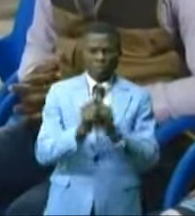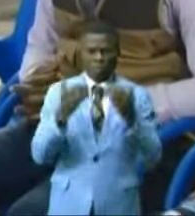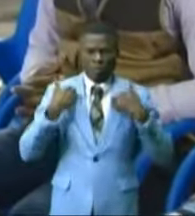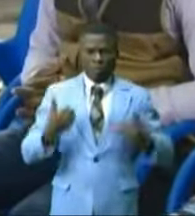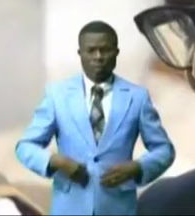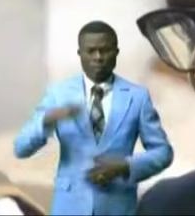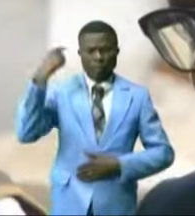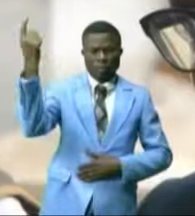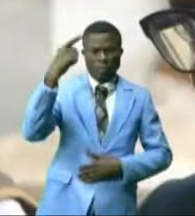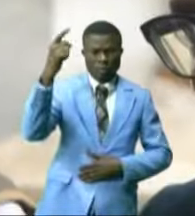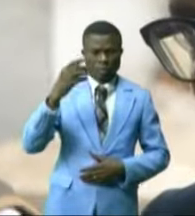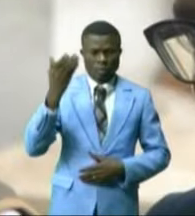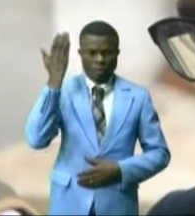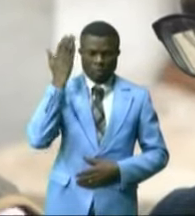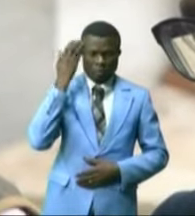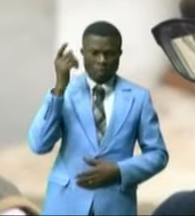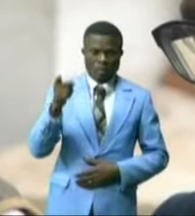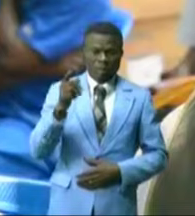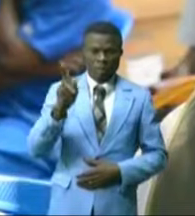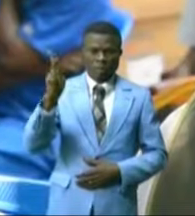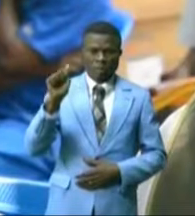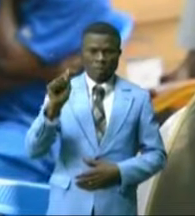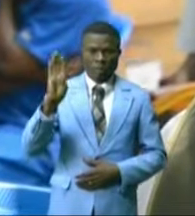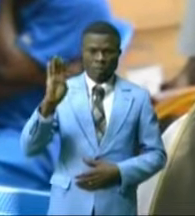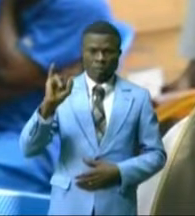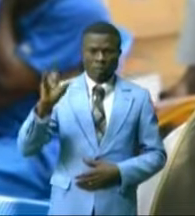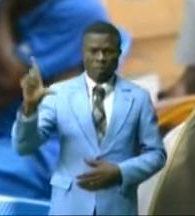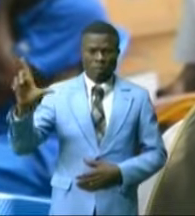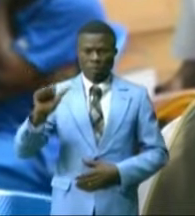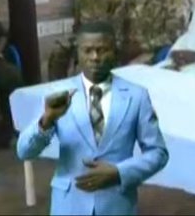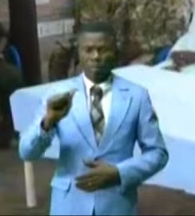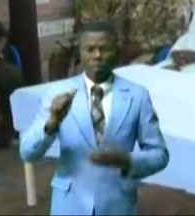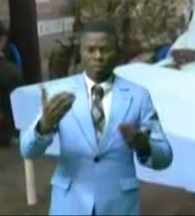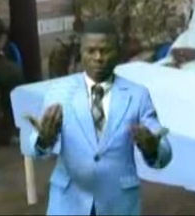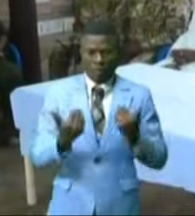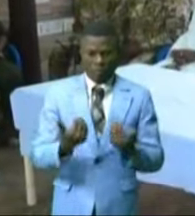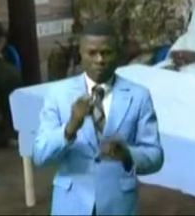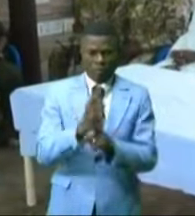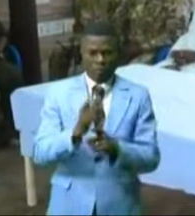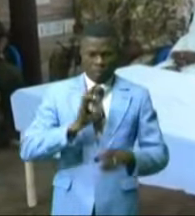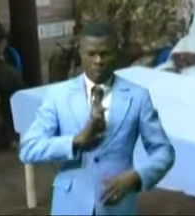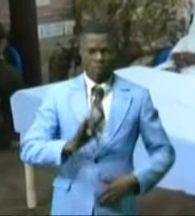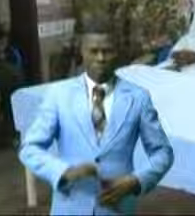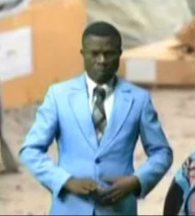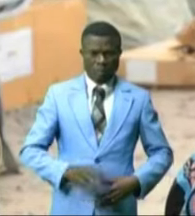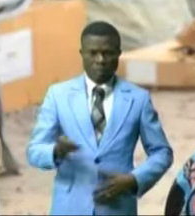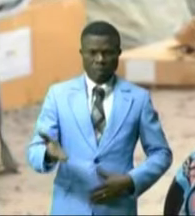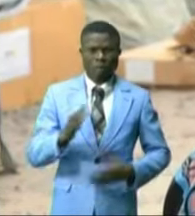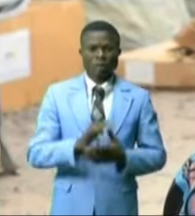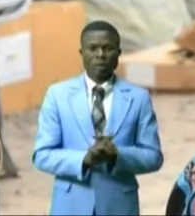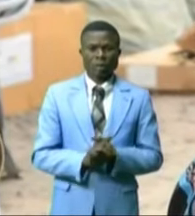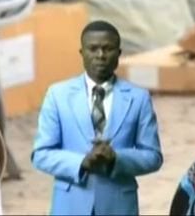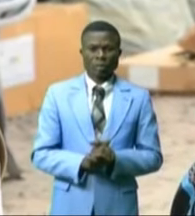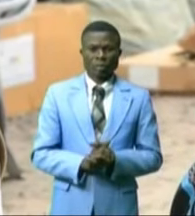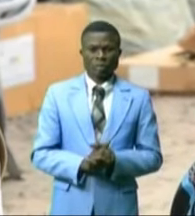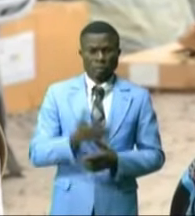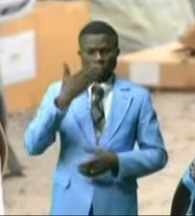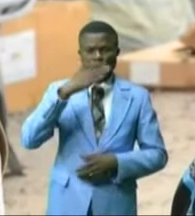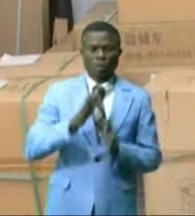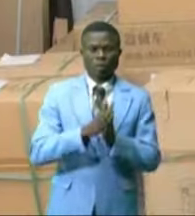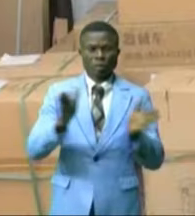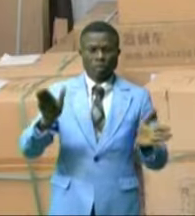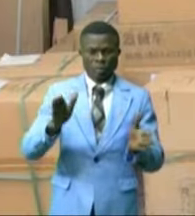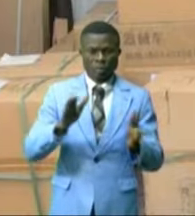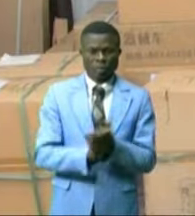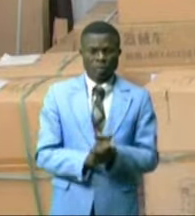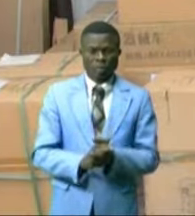universelle, Polydor Mbongani Kabila, car c'est une ferme volonté du président de la République, Félix-Antoine Tshisekedi. Trois hôpitaux généraux de